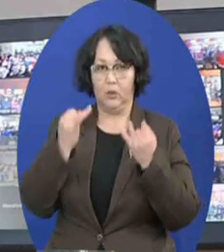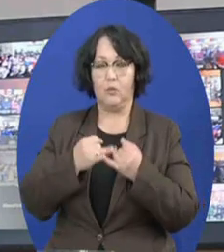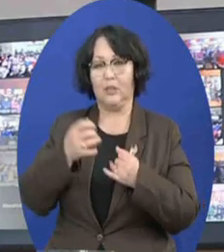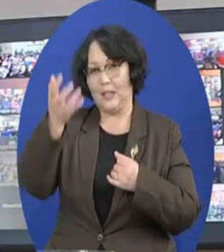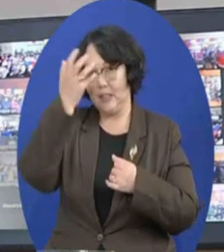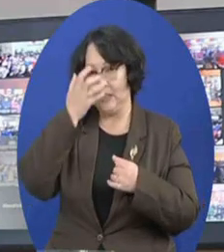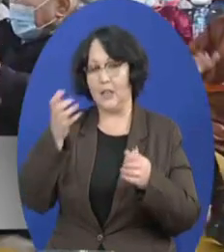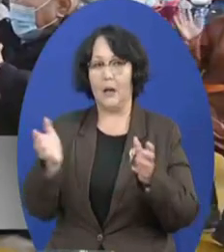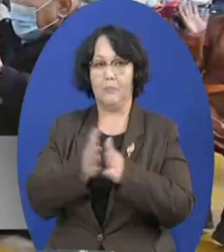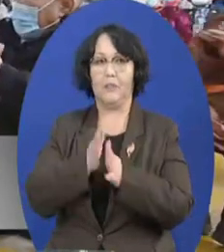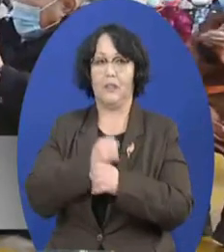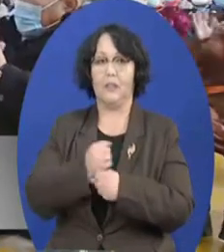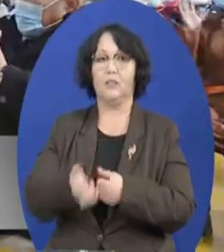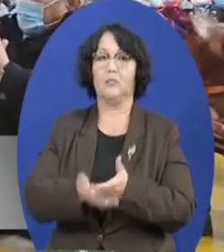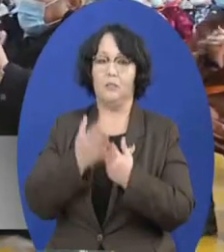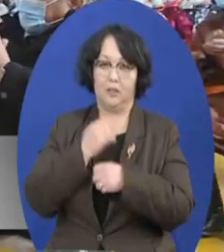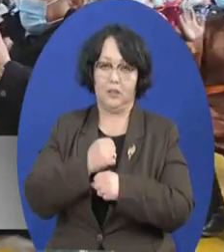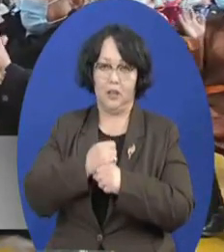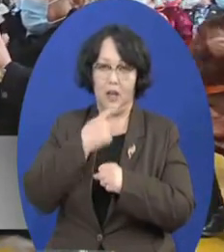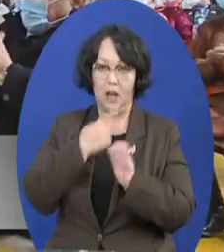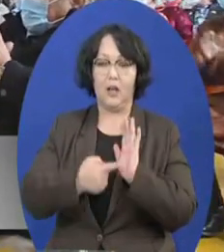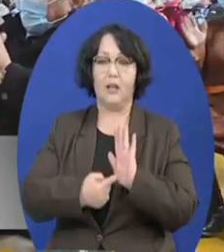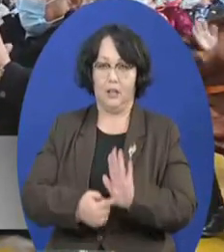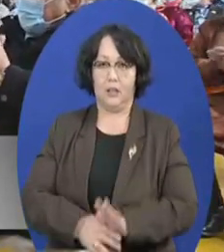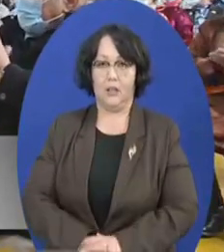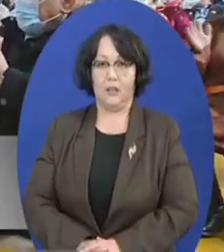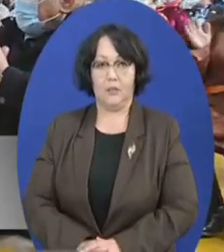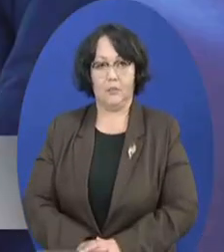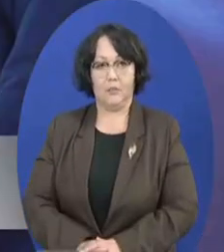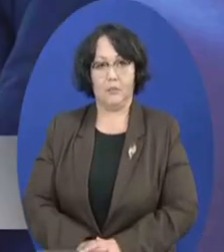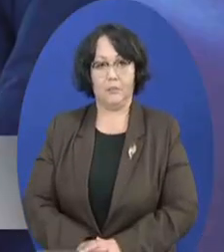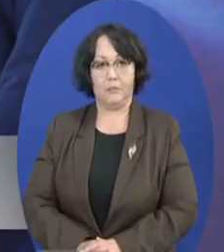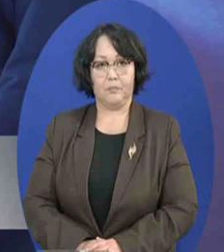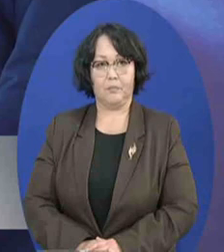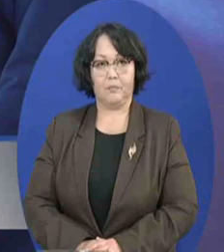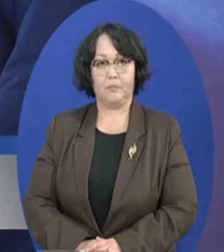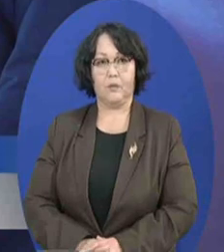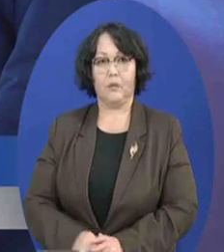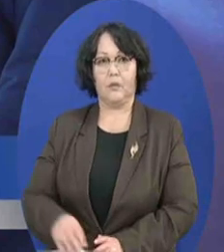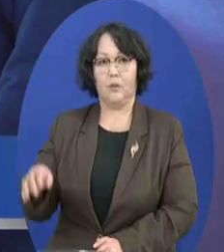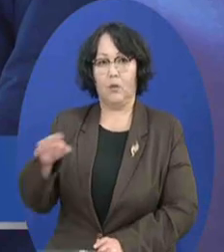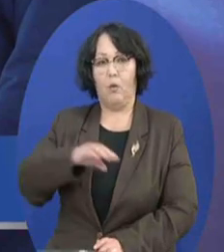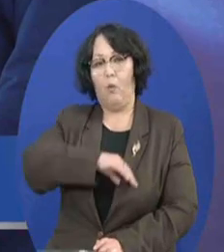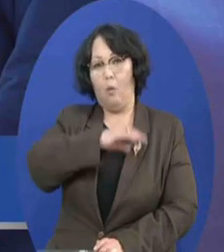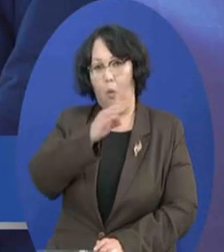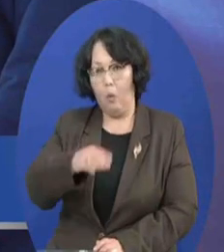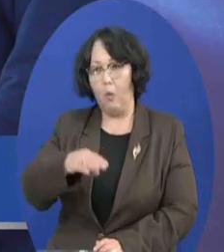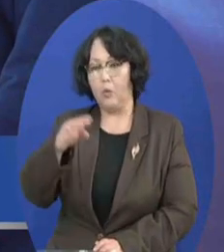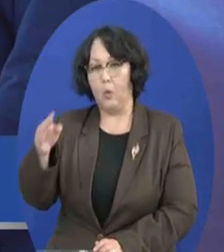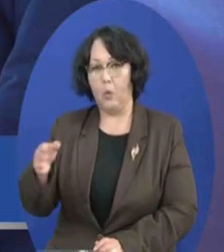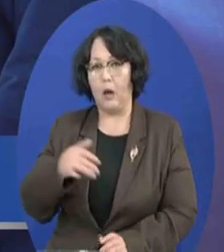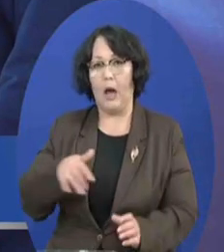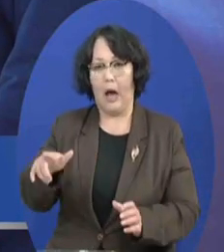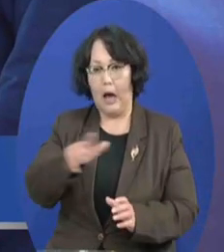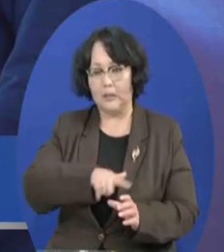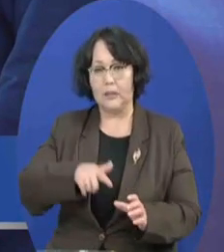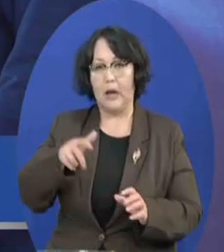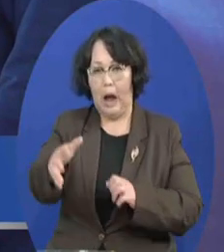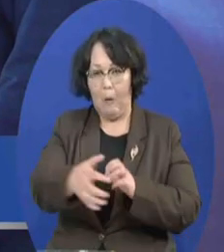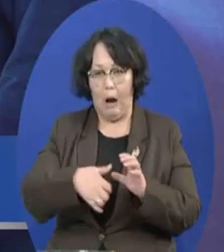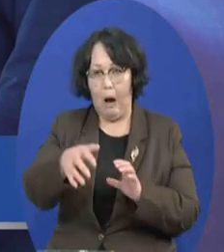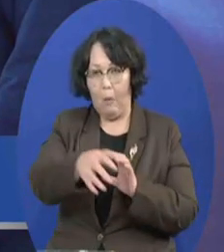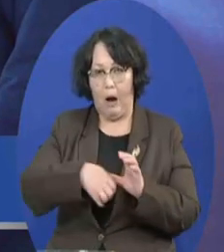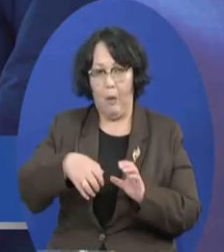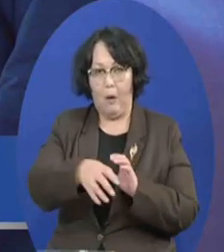газартай бүх талаар хамтарч дэмжиж ажиллахаа илэрхийлсэн юм. Бүгдийн ухад дүнхөө даваа дуусах биш. Байгалийнхаа